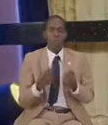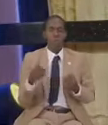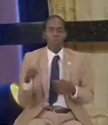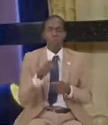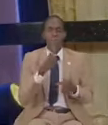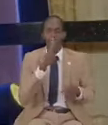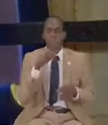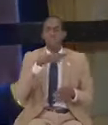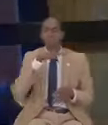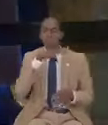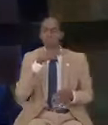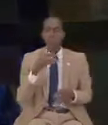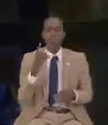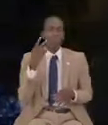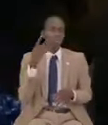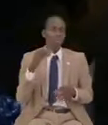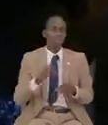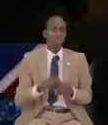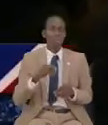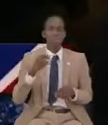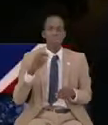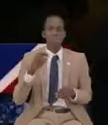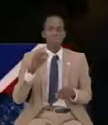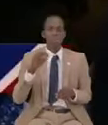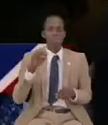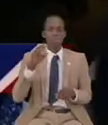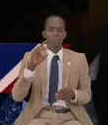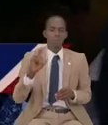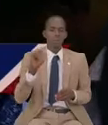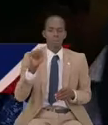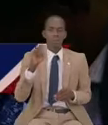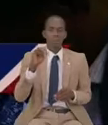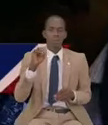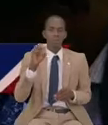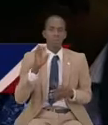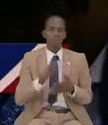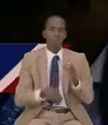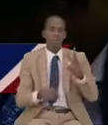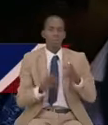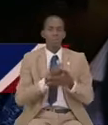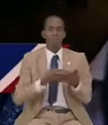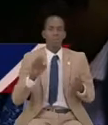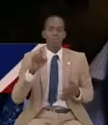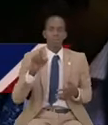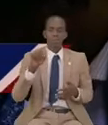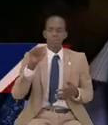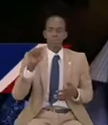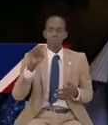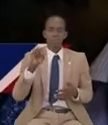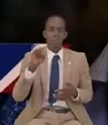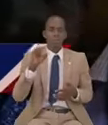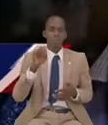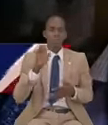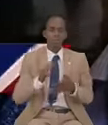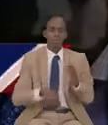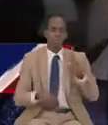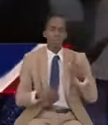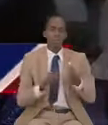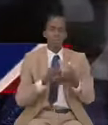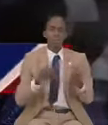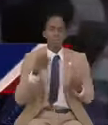emmos amorce Amos Amos 2 version 11 amorce de